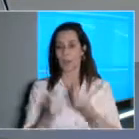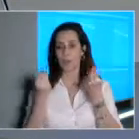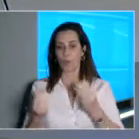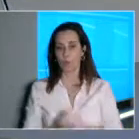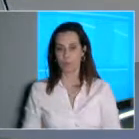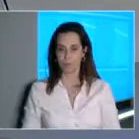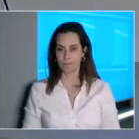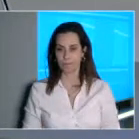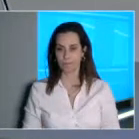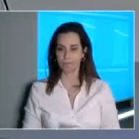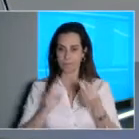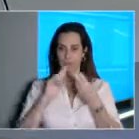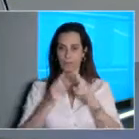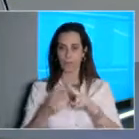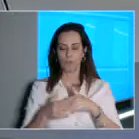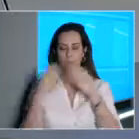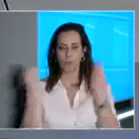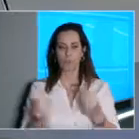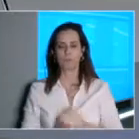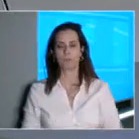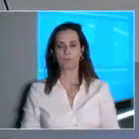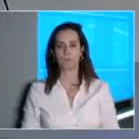טובים. להתראות, בוקר טוב.